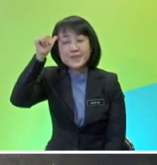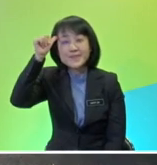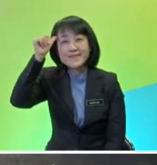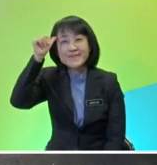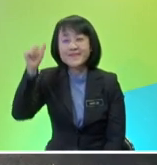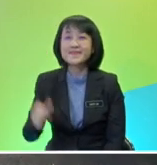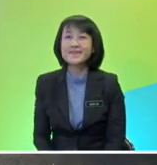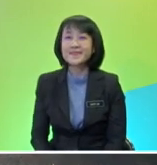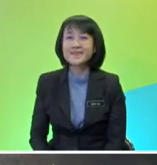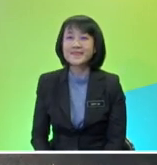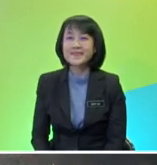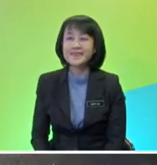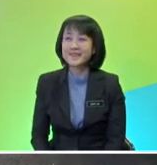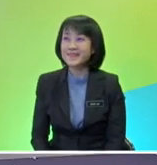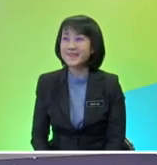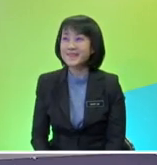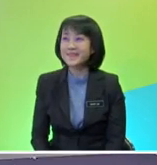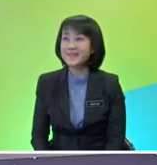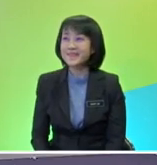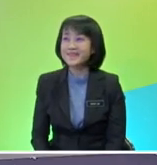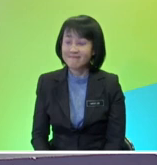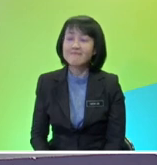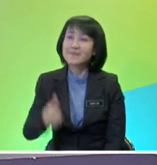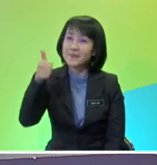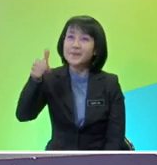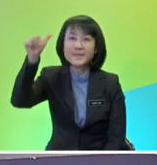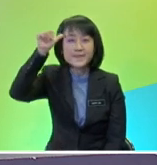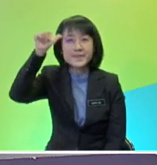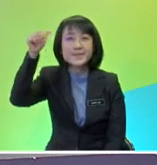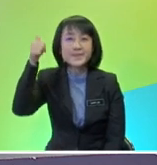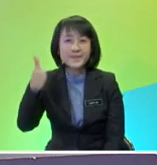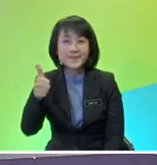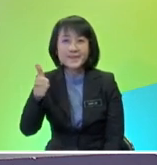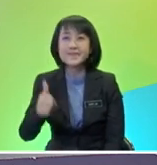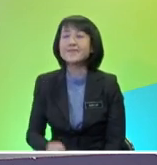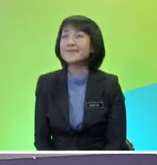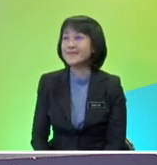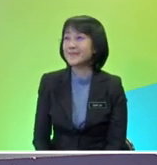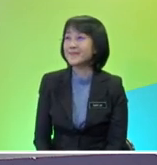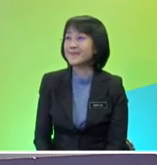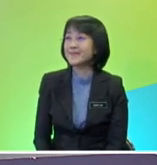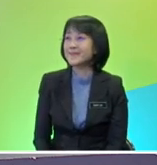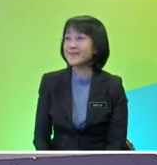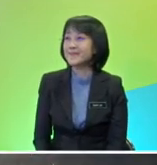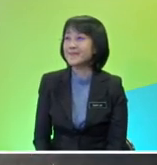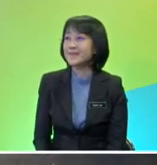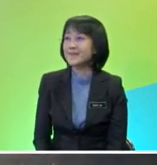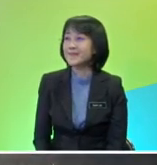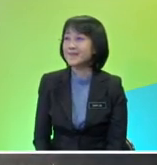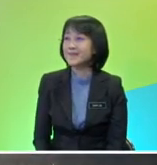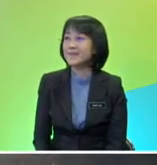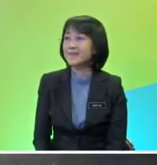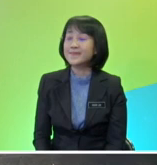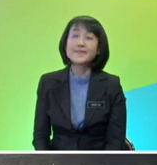pentaksir sangat-sangat baiklah. Sangat-sangat-sangat baik beraksi dalam segmen kita pada kali ini. Ya, dalam mata pelajaran sains.